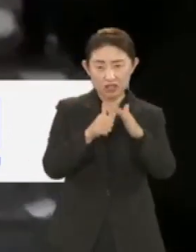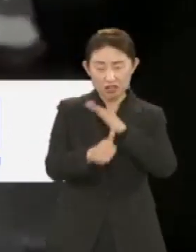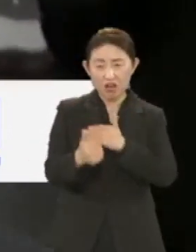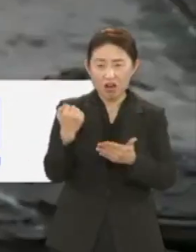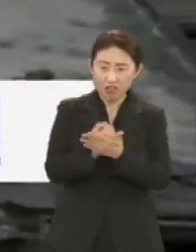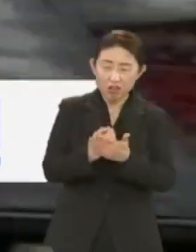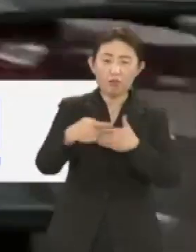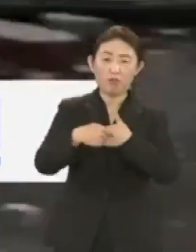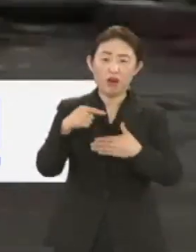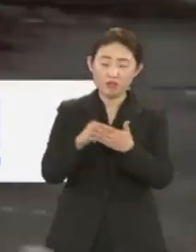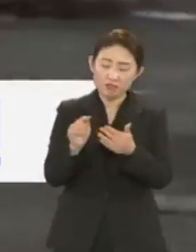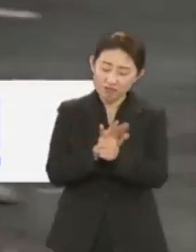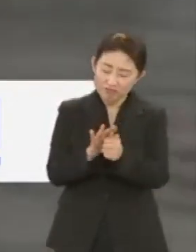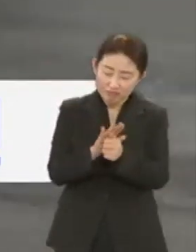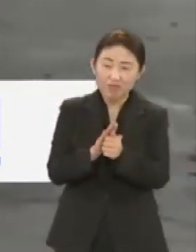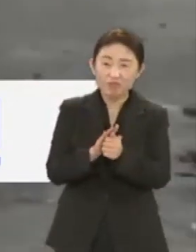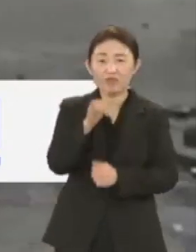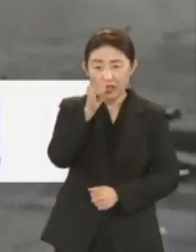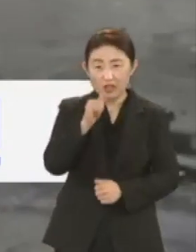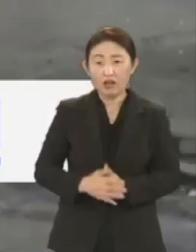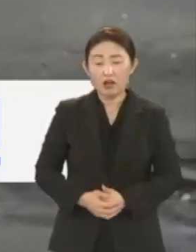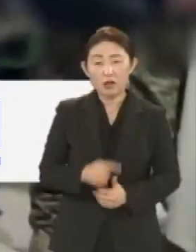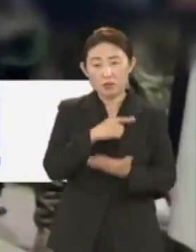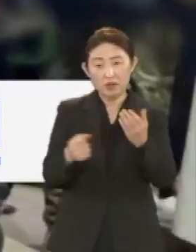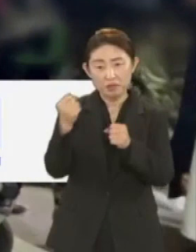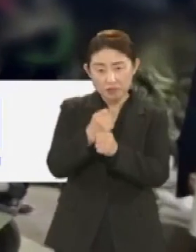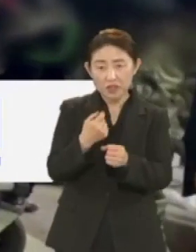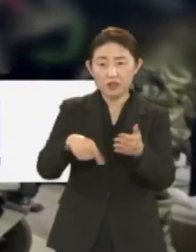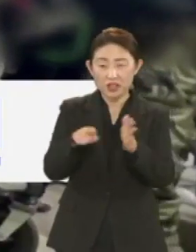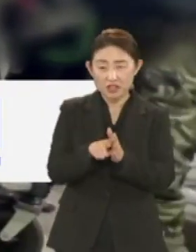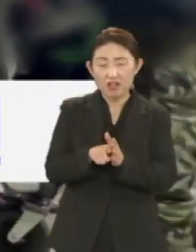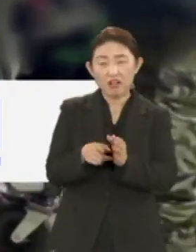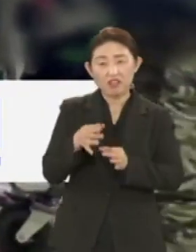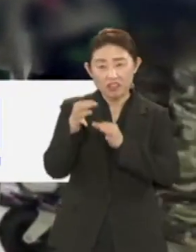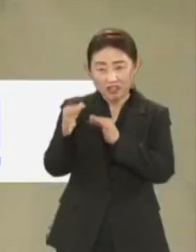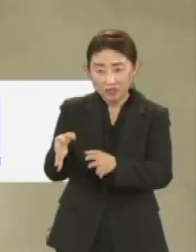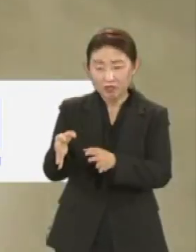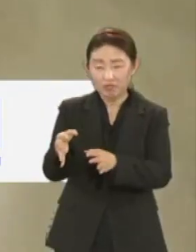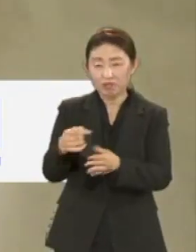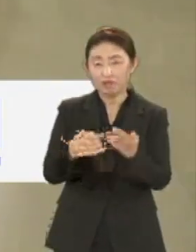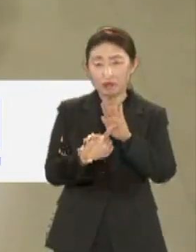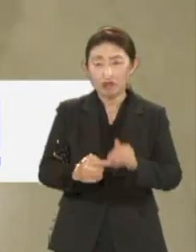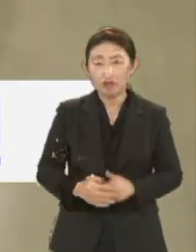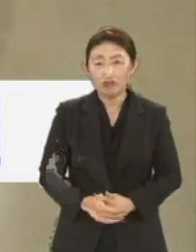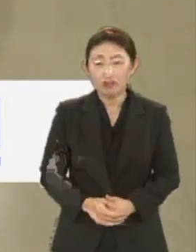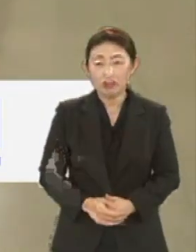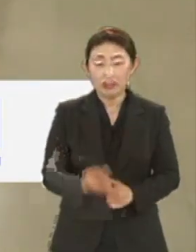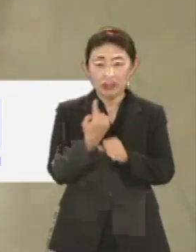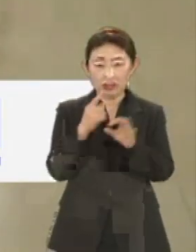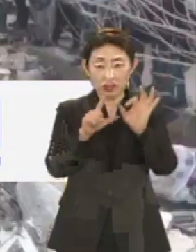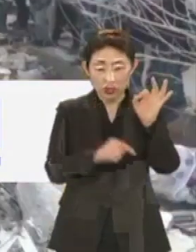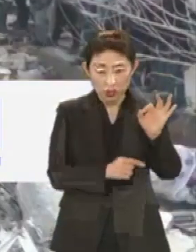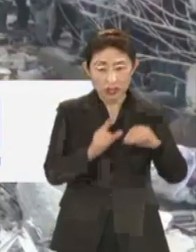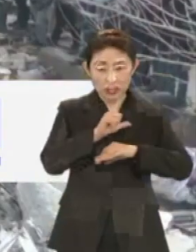안타까운 마음과 위로의 말씀을 드린다며 피해복구를 위한 적극적인 지원 의사를 밝혔습니다 한편 지난해